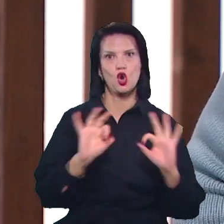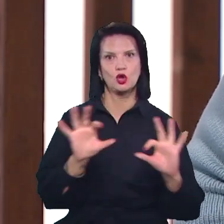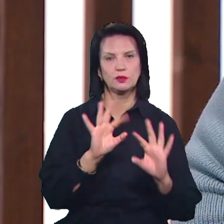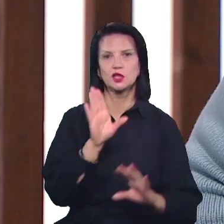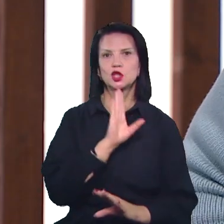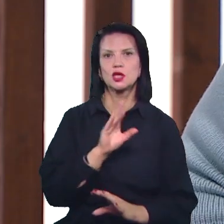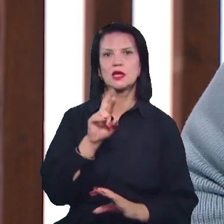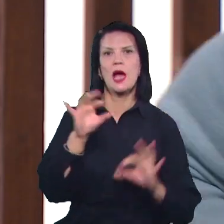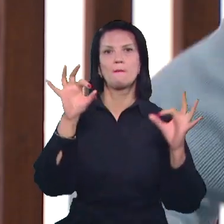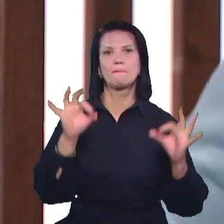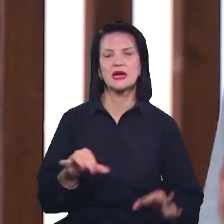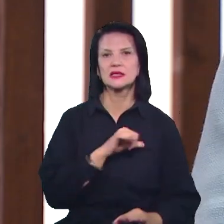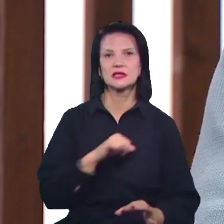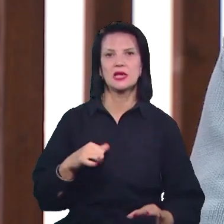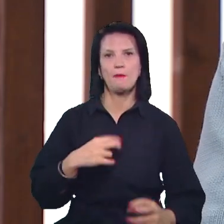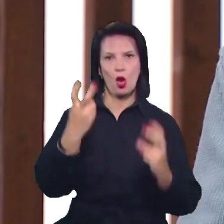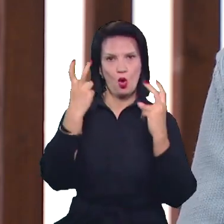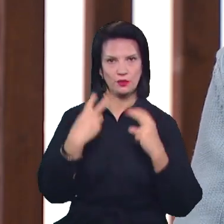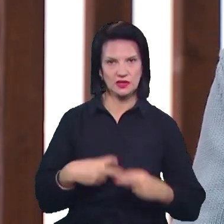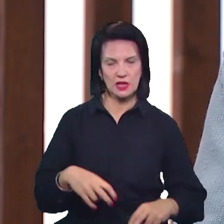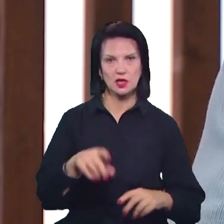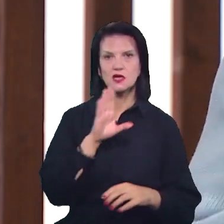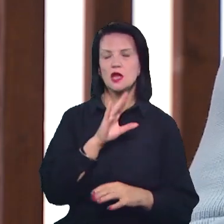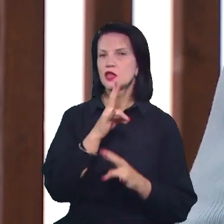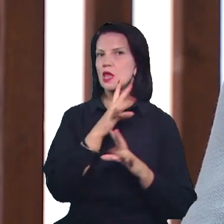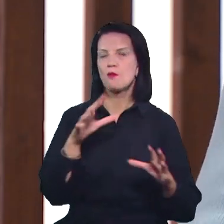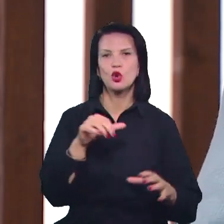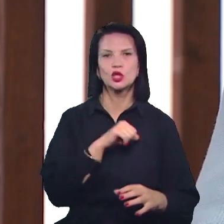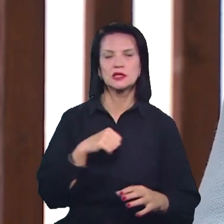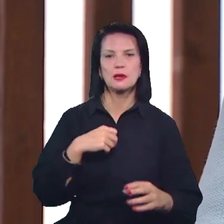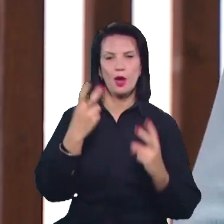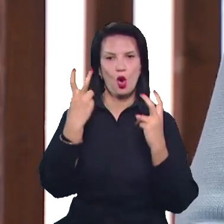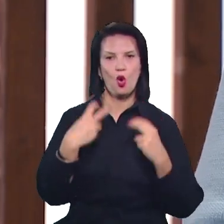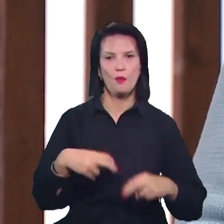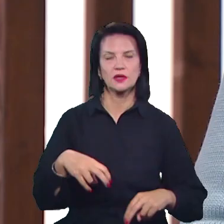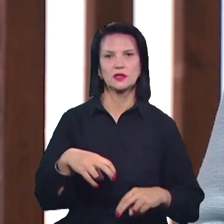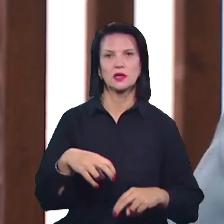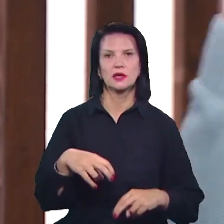як правильно самообстежити. Да? Тому що жінка не може обстежувати себе,